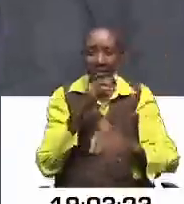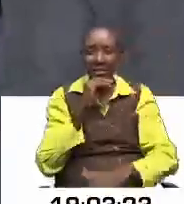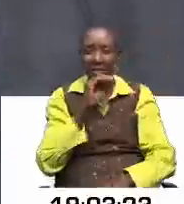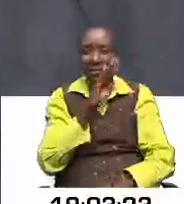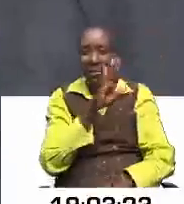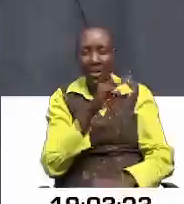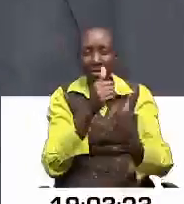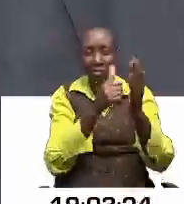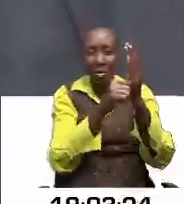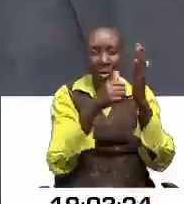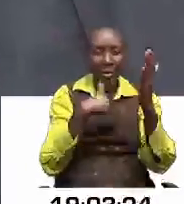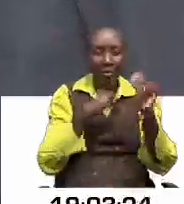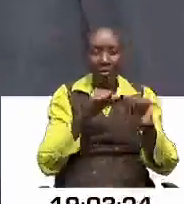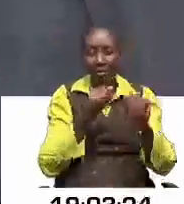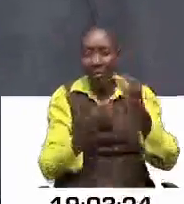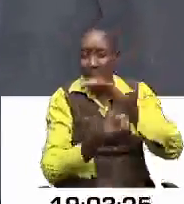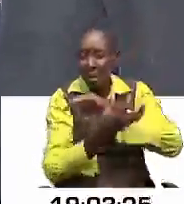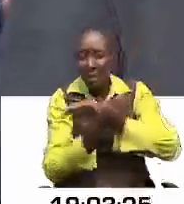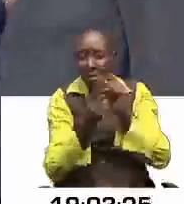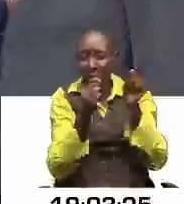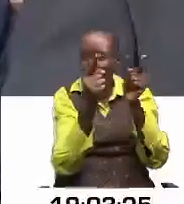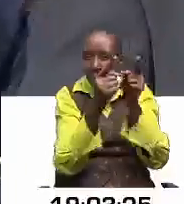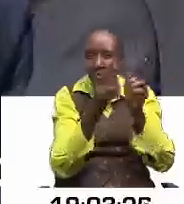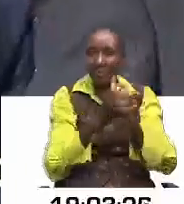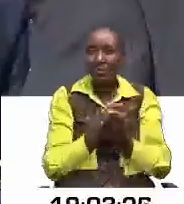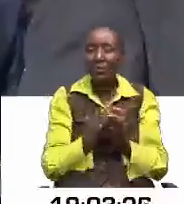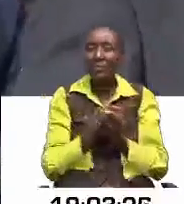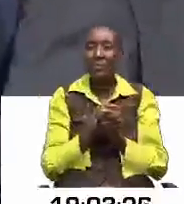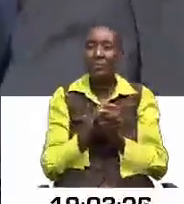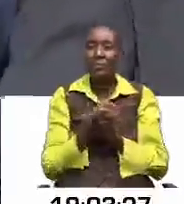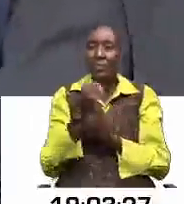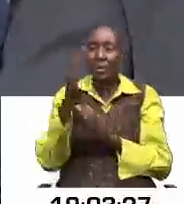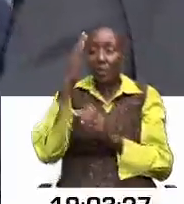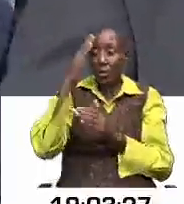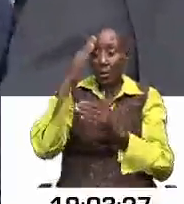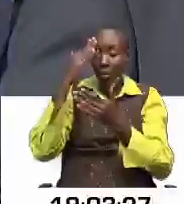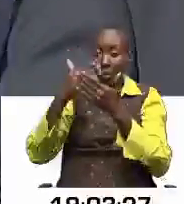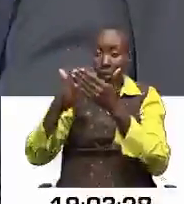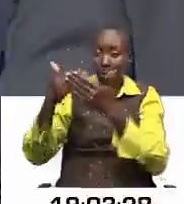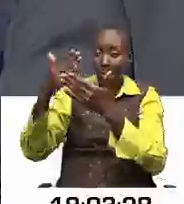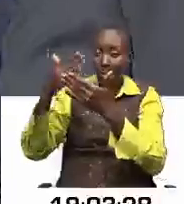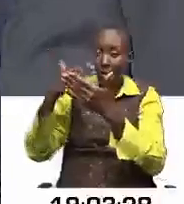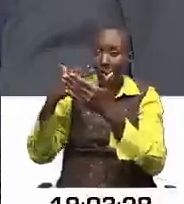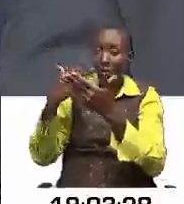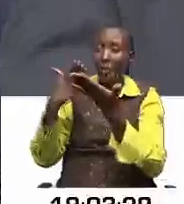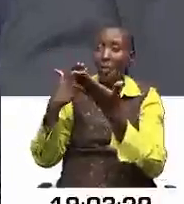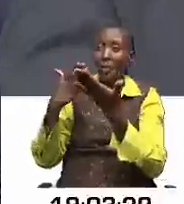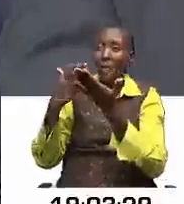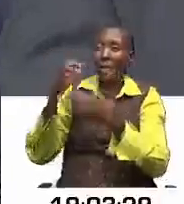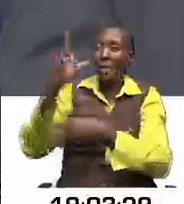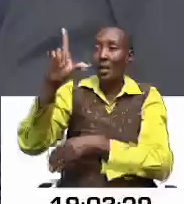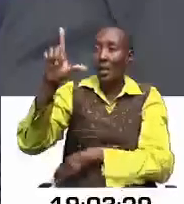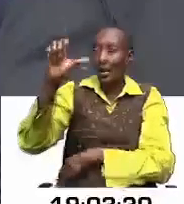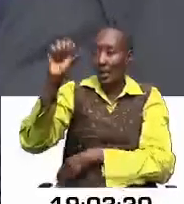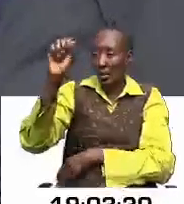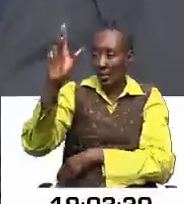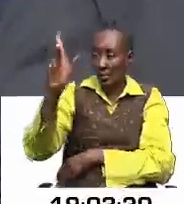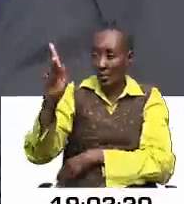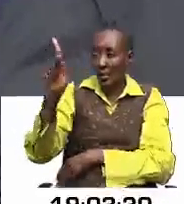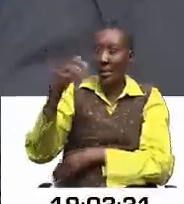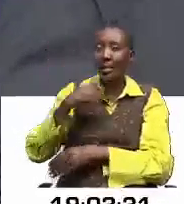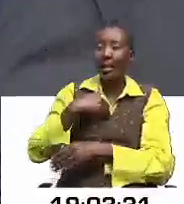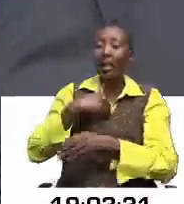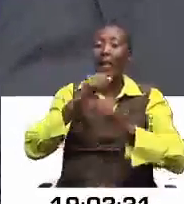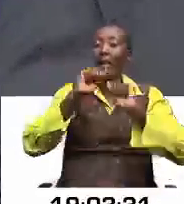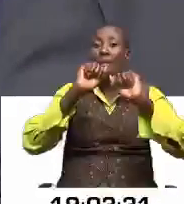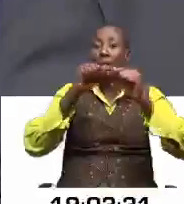tashwishi. Labda kidogo unaweza kutuelezea kuhusiana na Unajua hapo awali muungano wa mawakili ulikuwa na uwezo